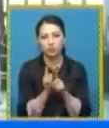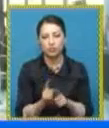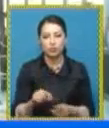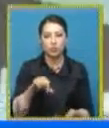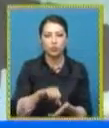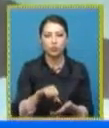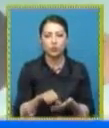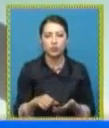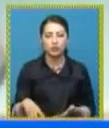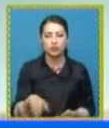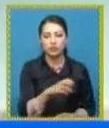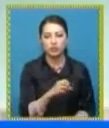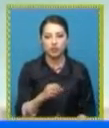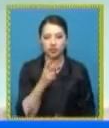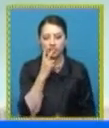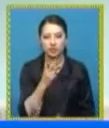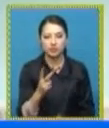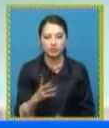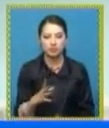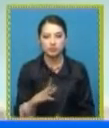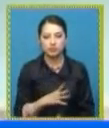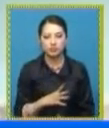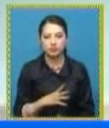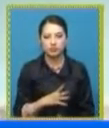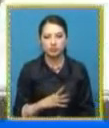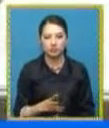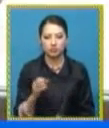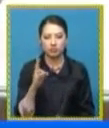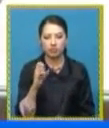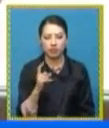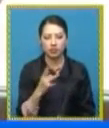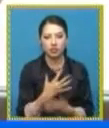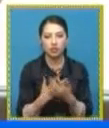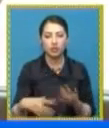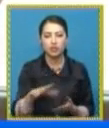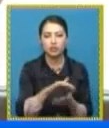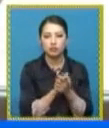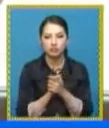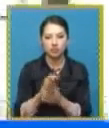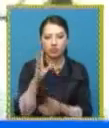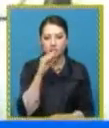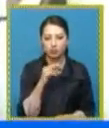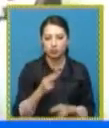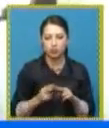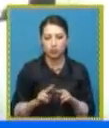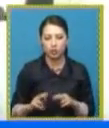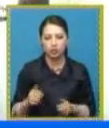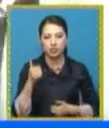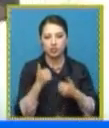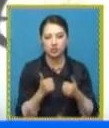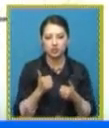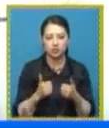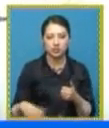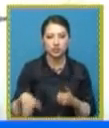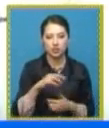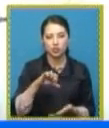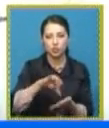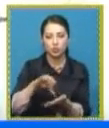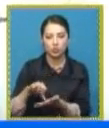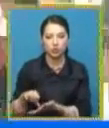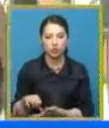жарысқа атсалысып, спорттың да әр алуан ұлт пен ұлыс өкілдерін жақындатуға септігі бар екендігін айтты. Орталық жетекшілері де жас толқынмен